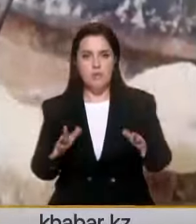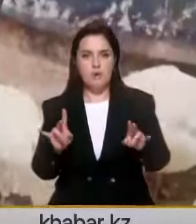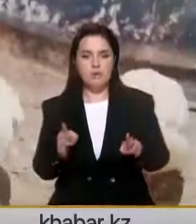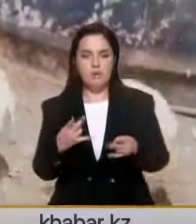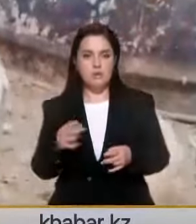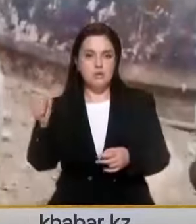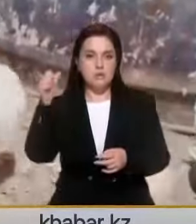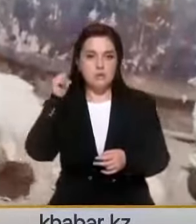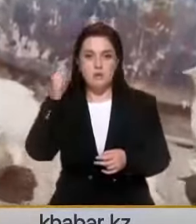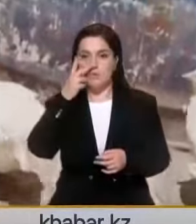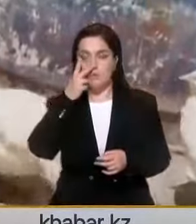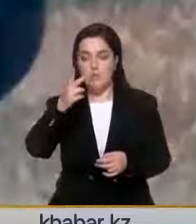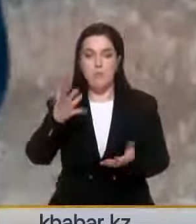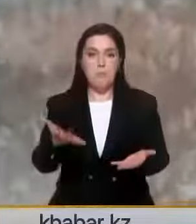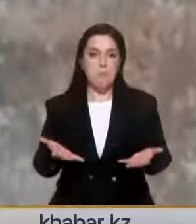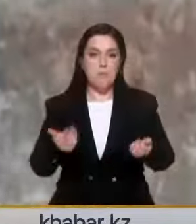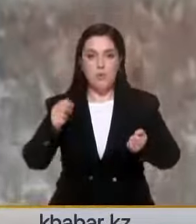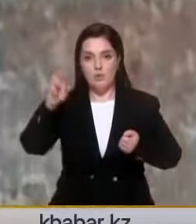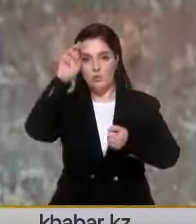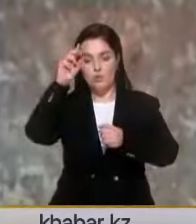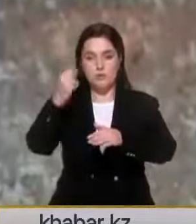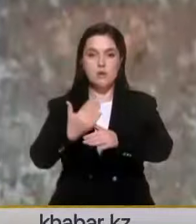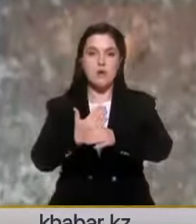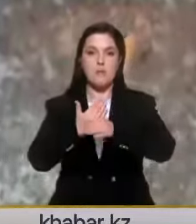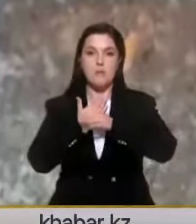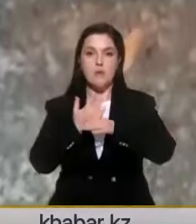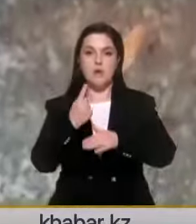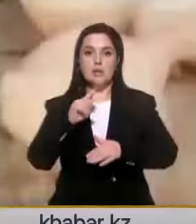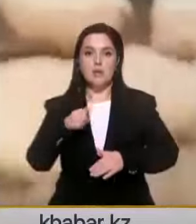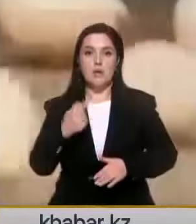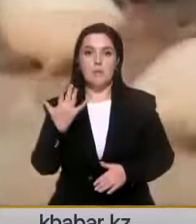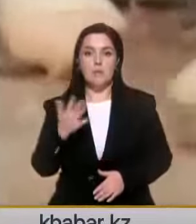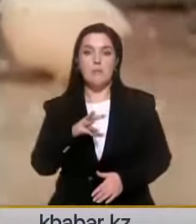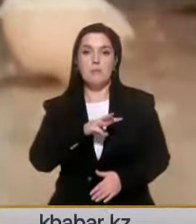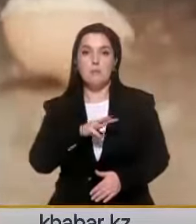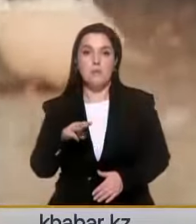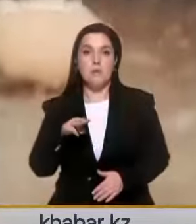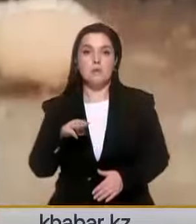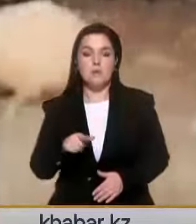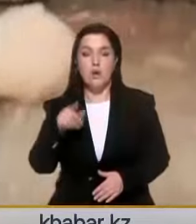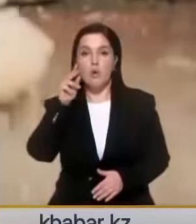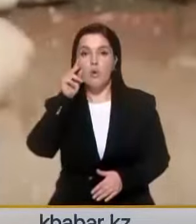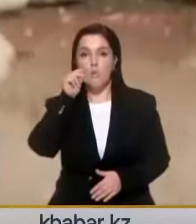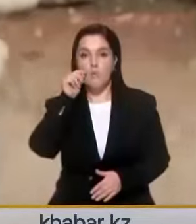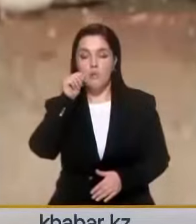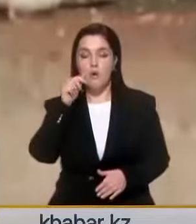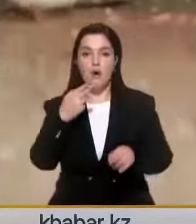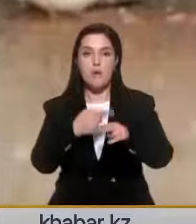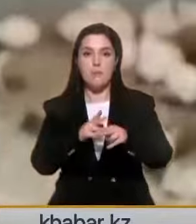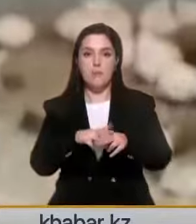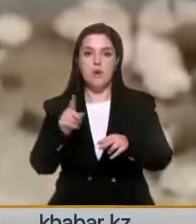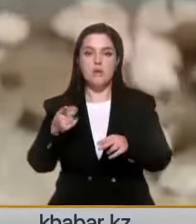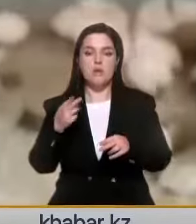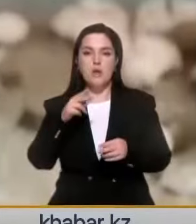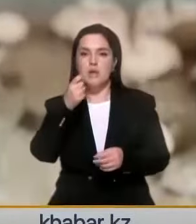назад получив государственную безвозвратно помощь в размере пол милна тенге мужчина создал перепелиную